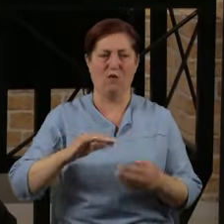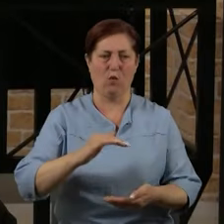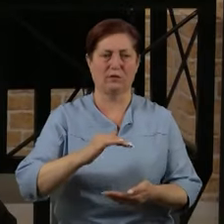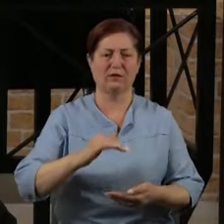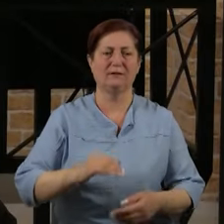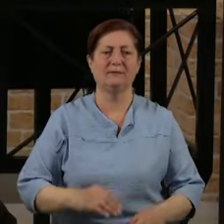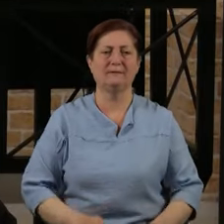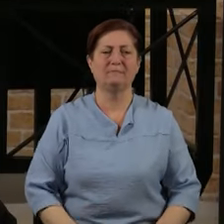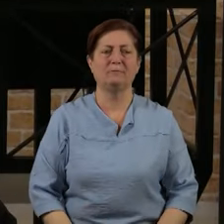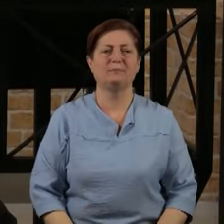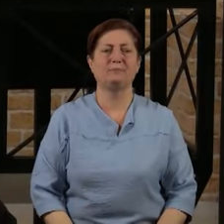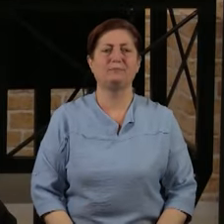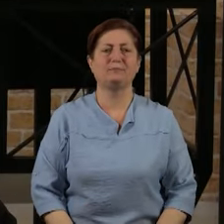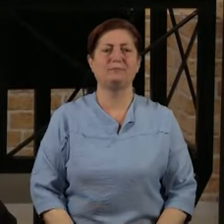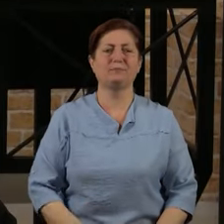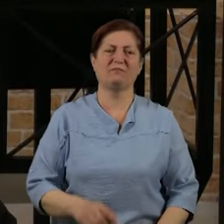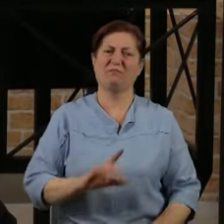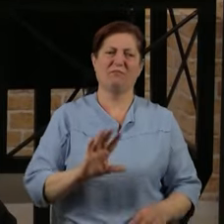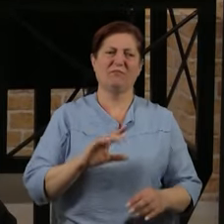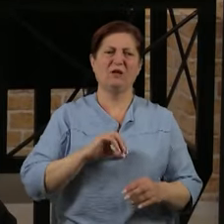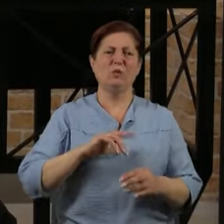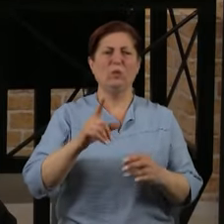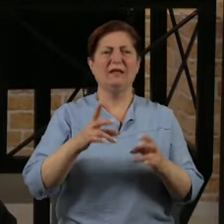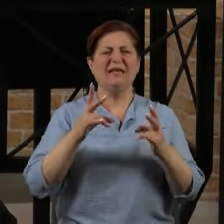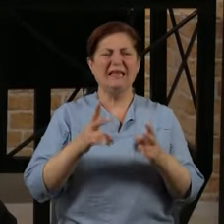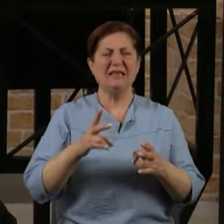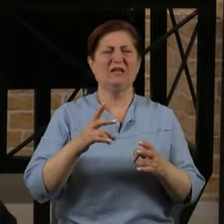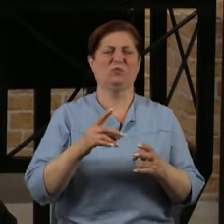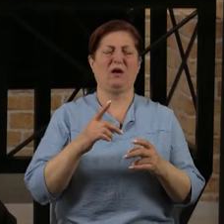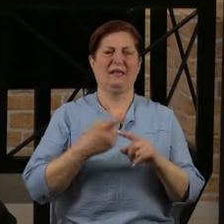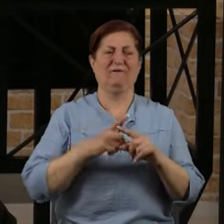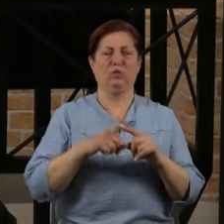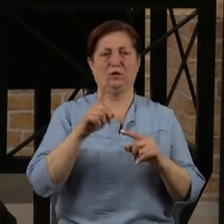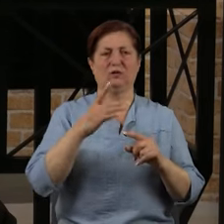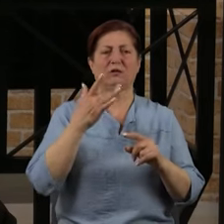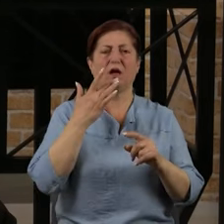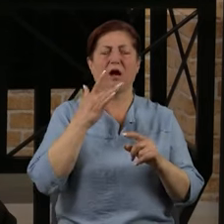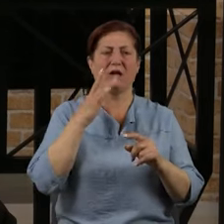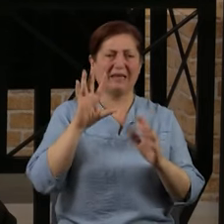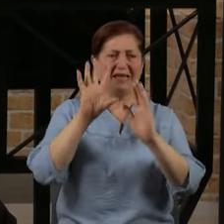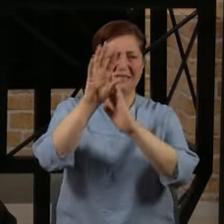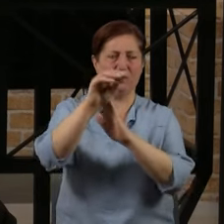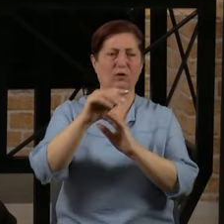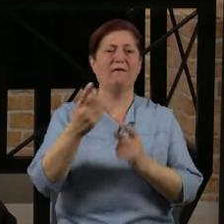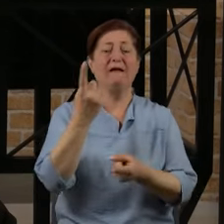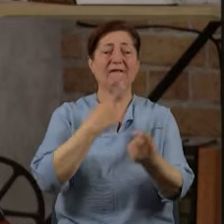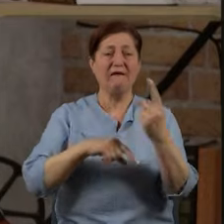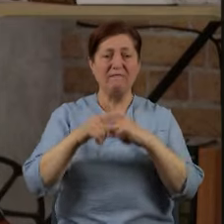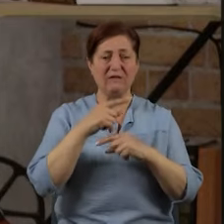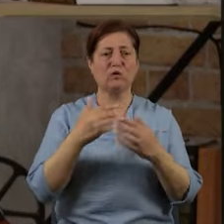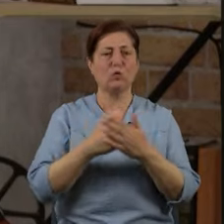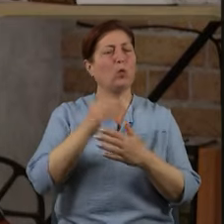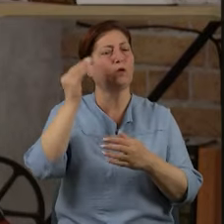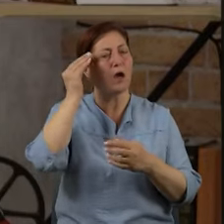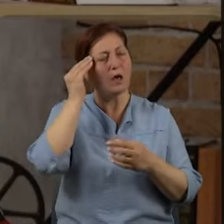Չէ, դժվար թե, որտեվ այդ շրջանում իրենք արտասահմանում էին։ Ես էլի վերադառնալով այդ հատույթին